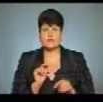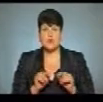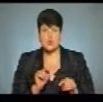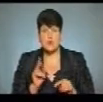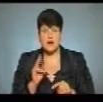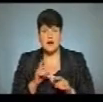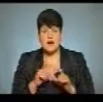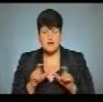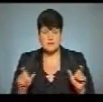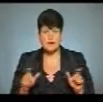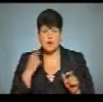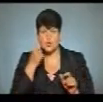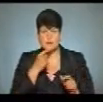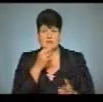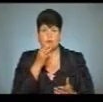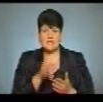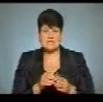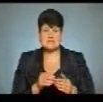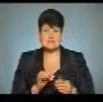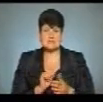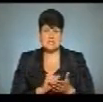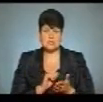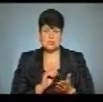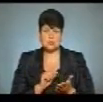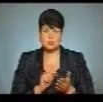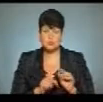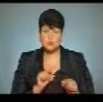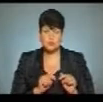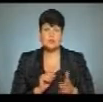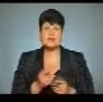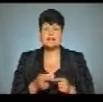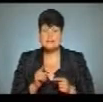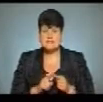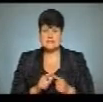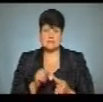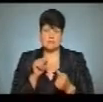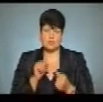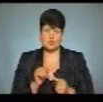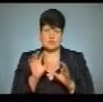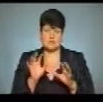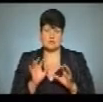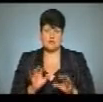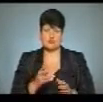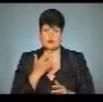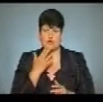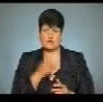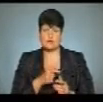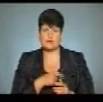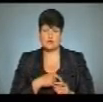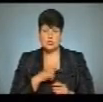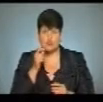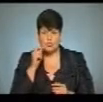осіб, відповідальних за випуск. Це суперечить закону про вибори народних депутатів України. За це передбачена